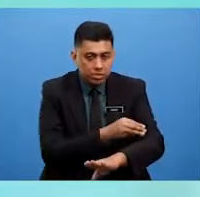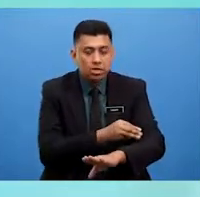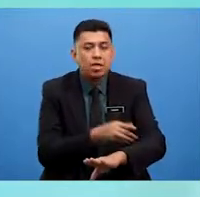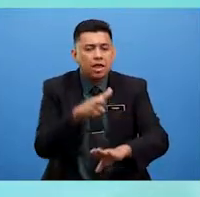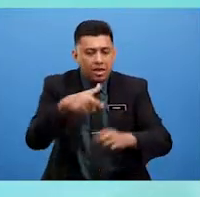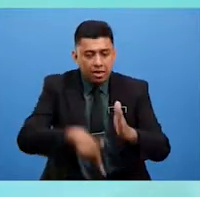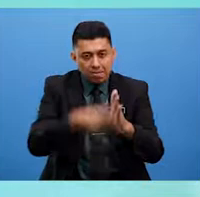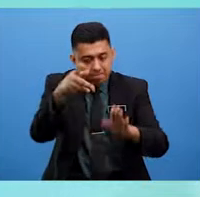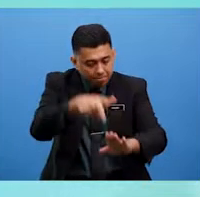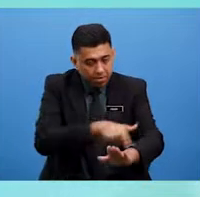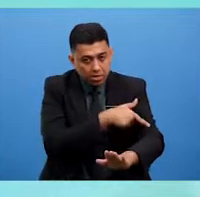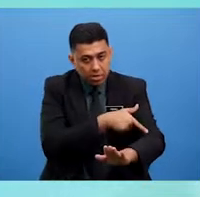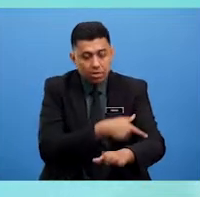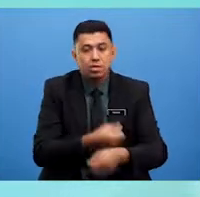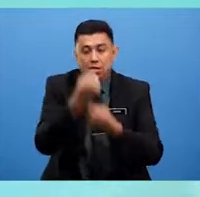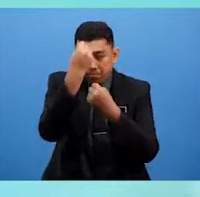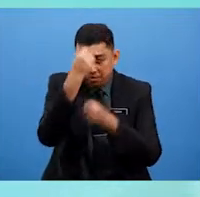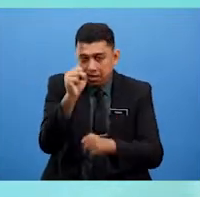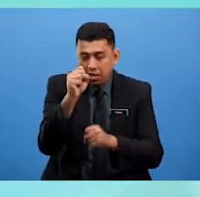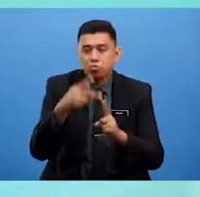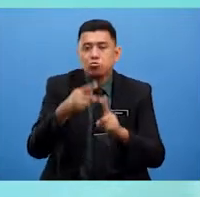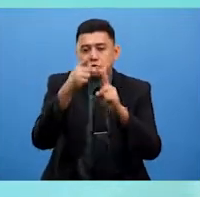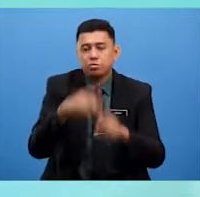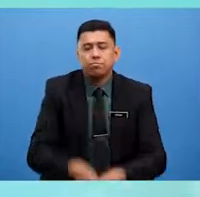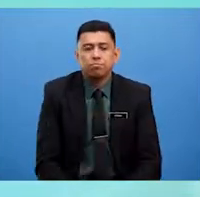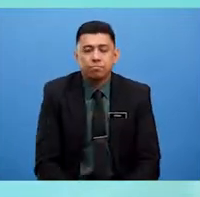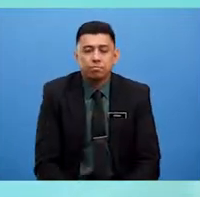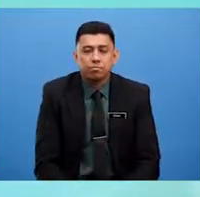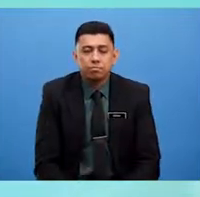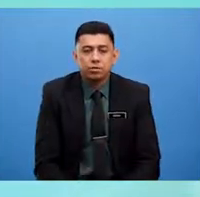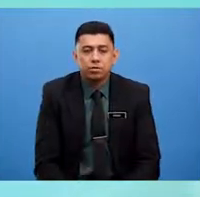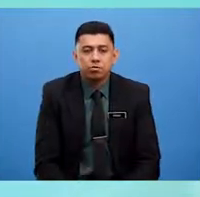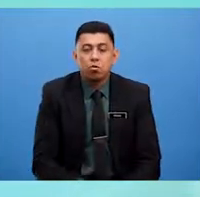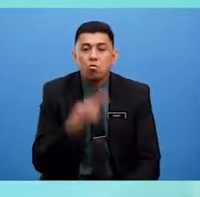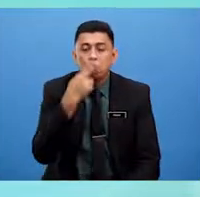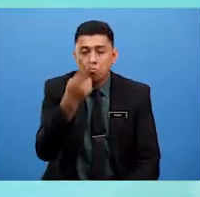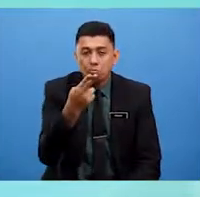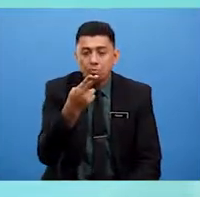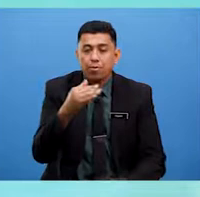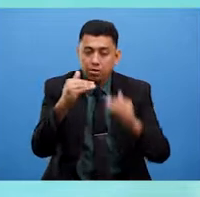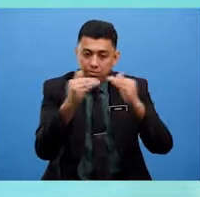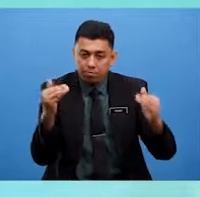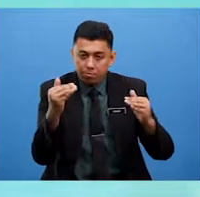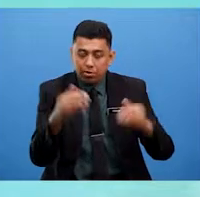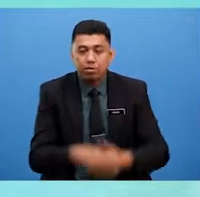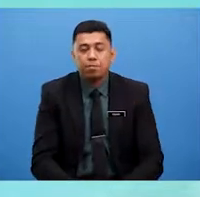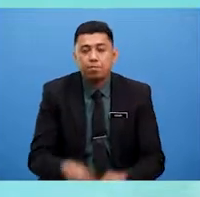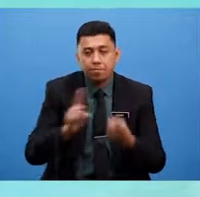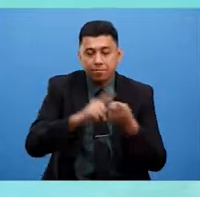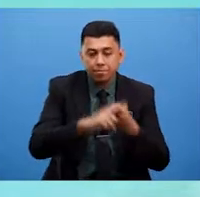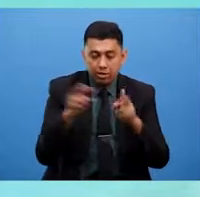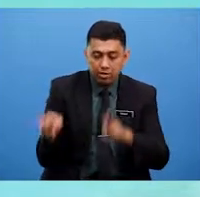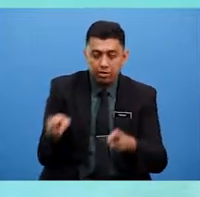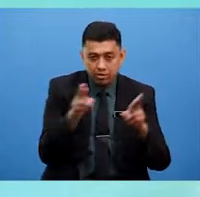lebih panjang daripada persediaan khusus. Subfasa persediaan umum ialah tahap pertama dalam